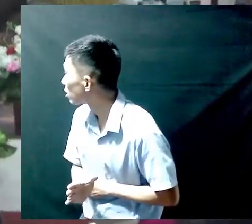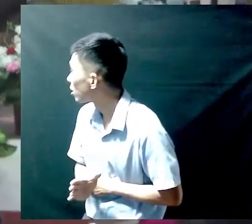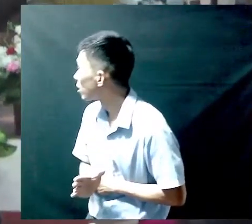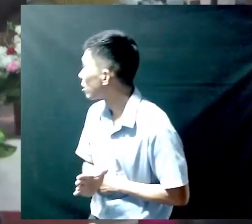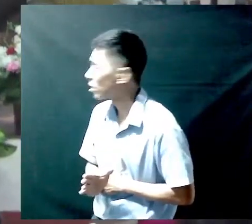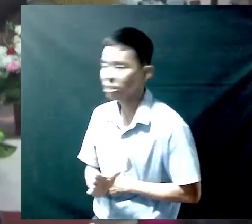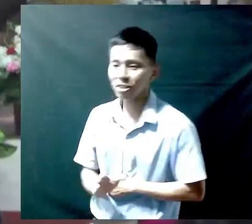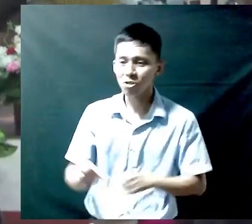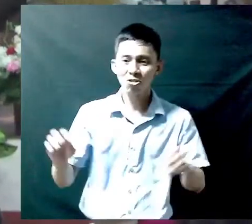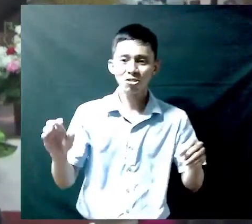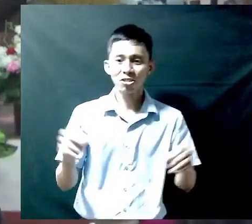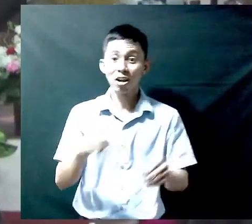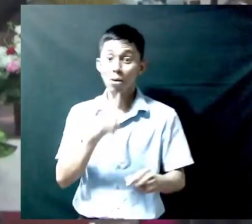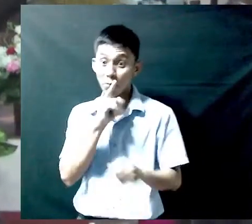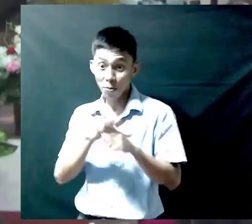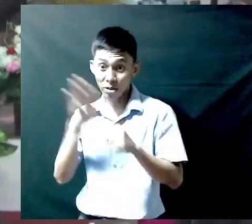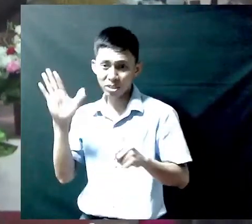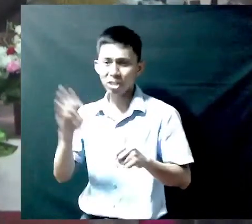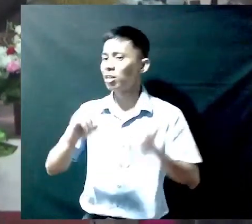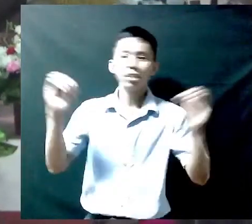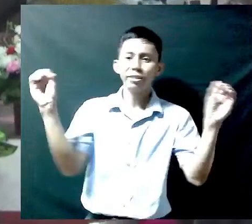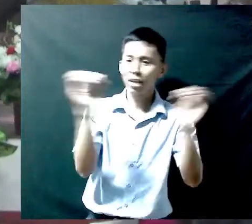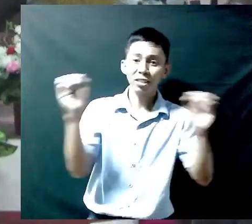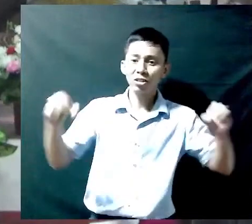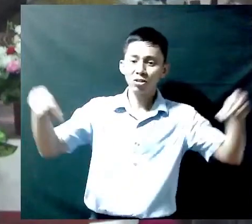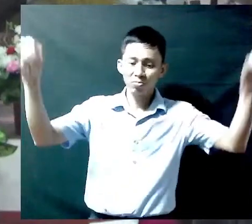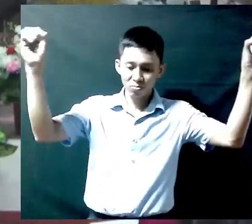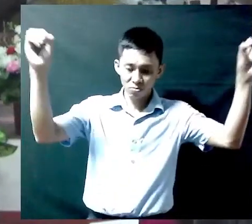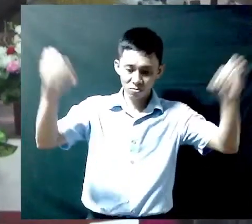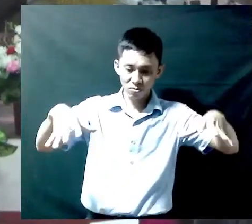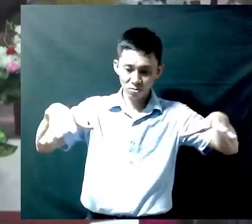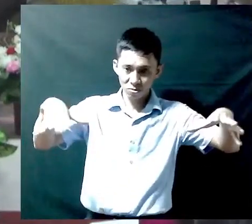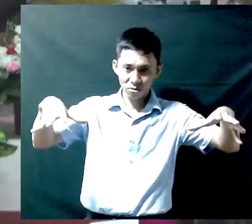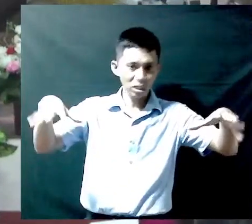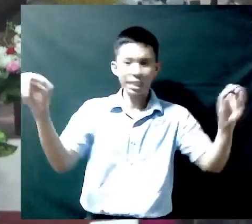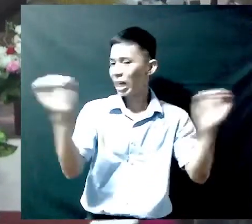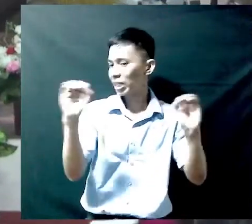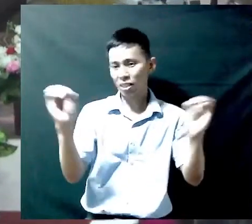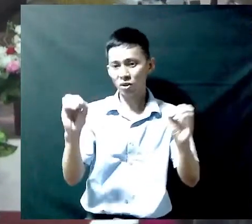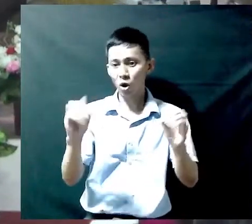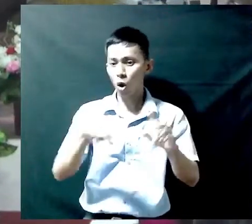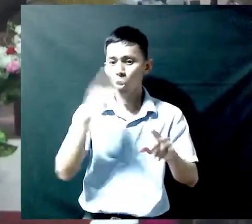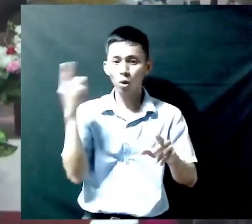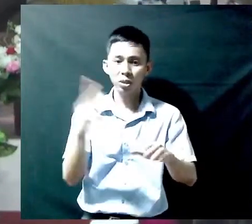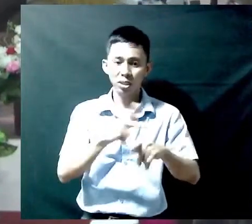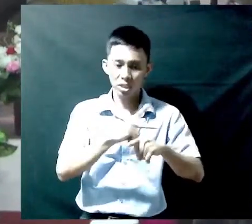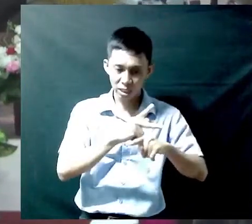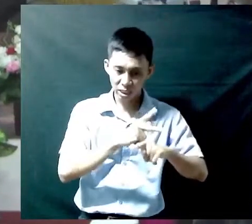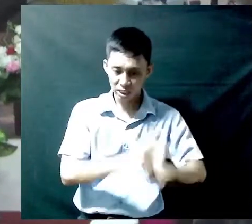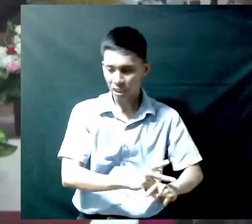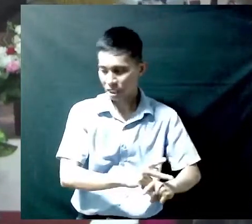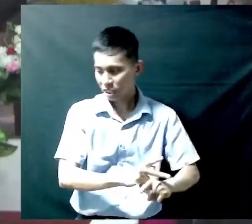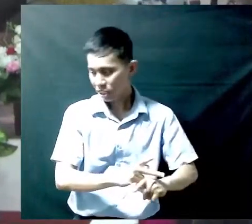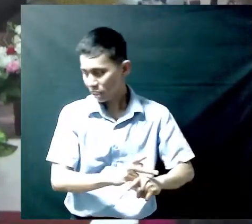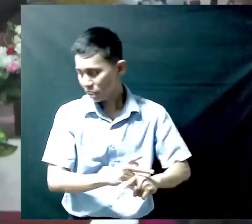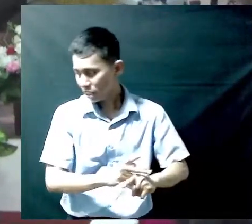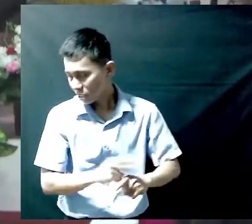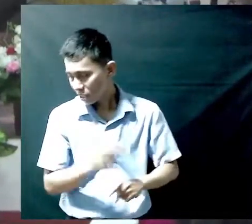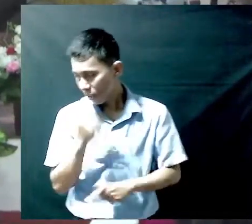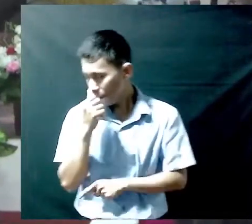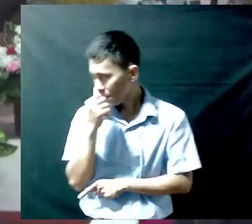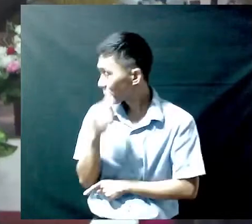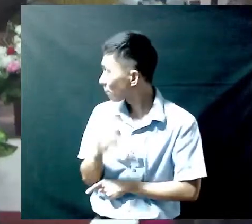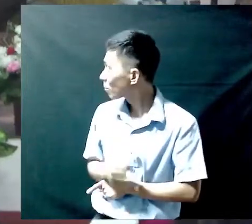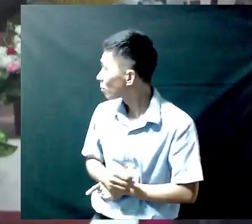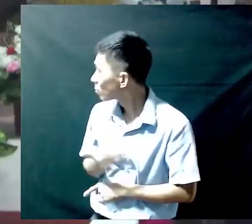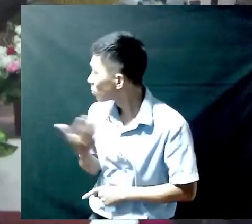Pangalawa po, dito ako magbibigay ng konting diyan, tapos tatapusin na natin sa pangatlo at pang-apat. Ano? Siguro yung last two points, sa susunod na lang,